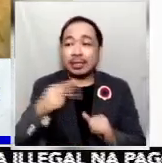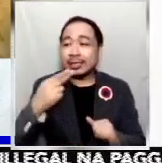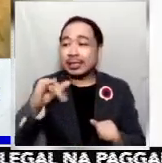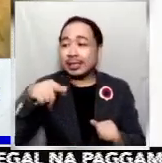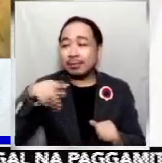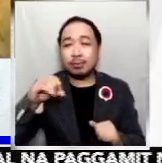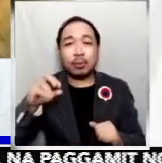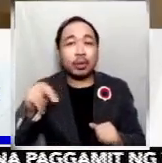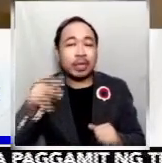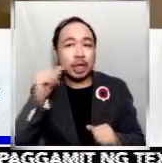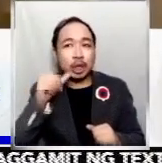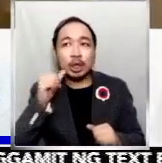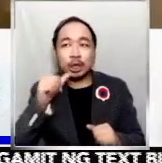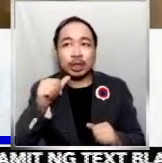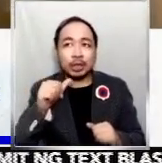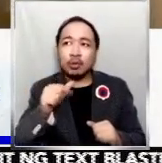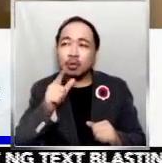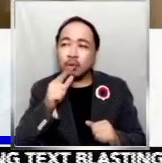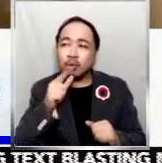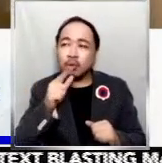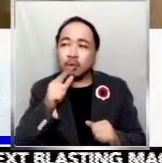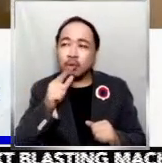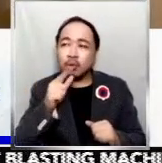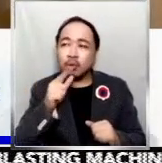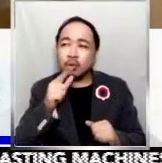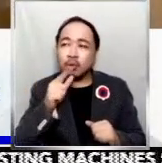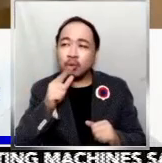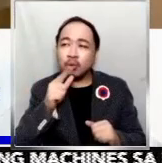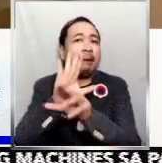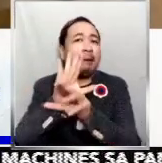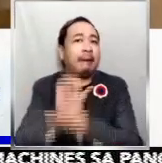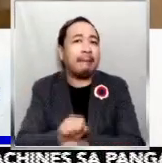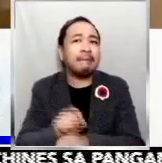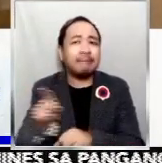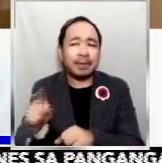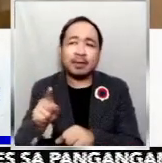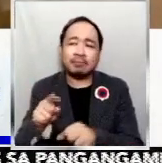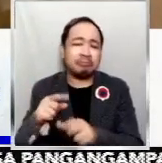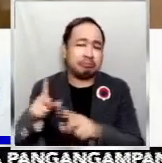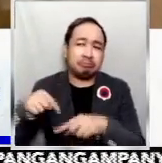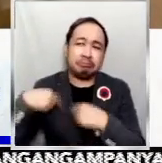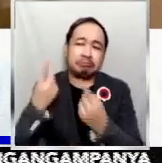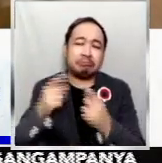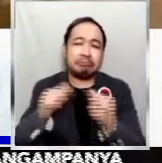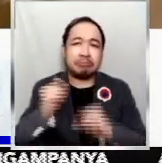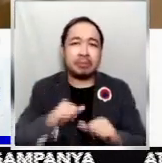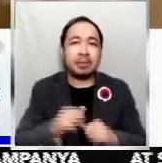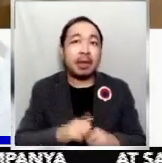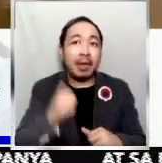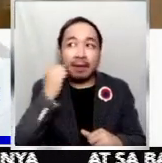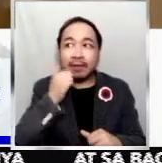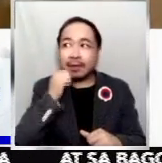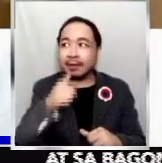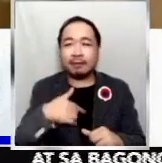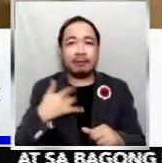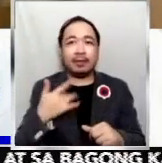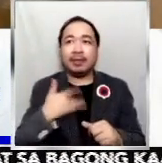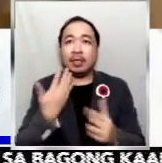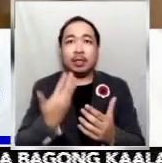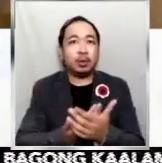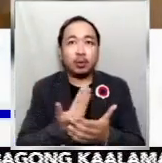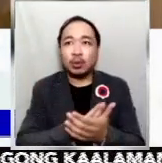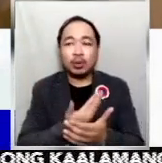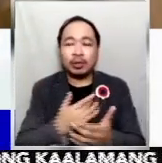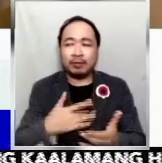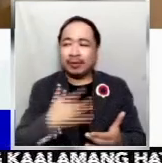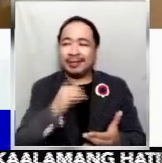sanay na sa pag-arte. In parang bawat araw na dumaan po talaga sa amin, parang hindi po kami nagtatarbaho nung